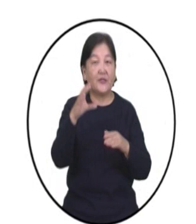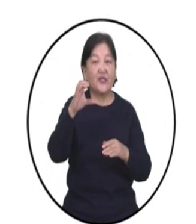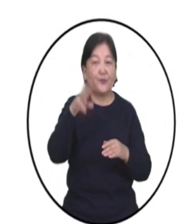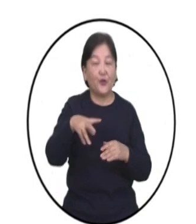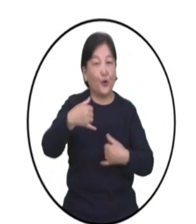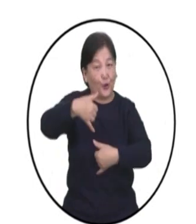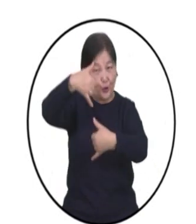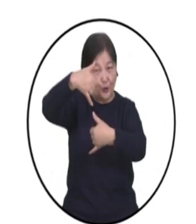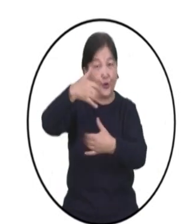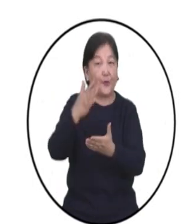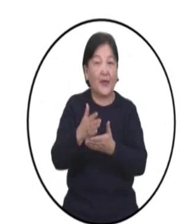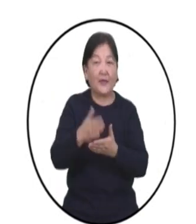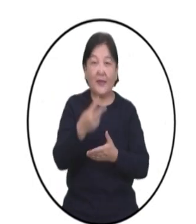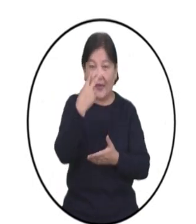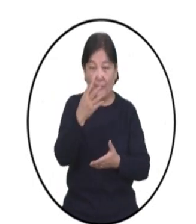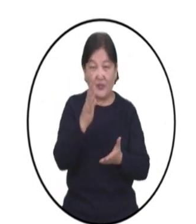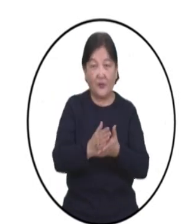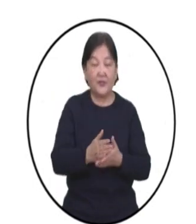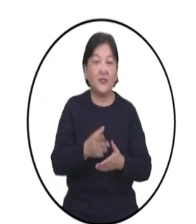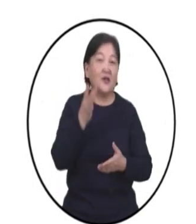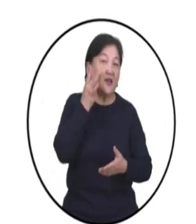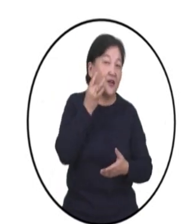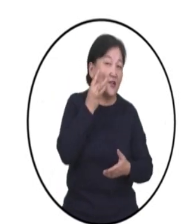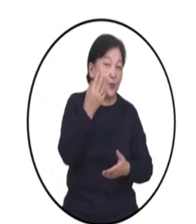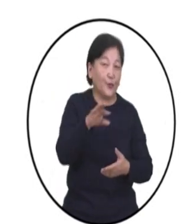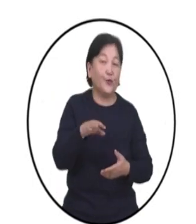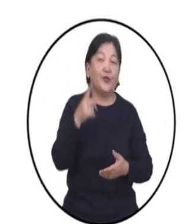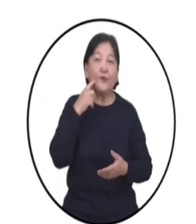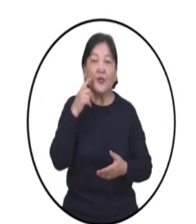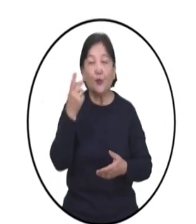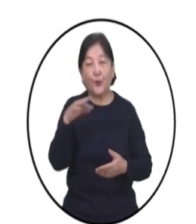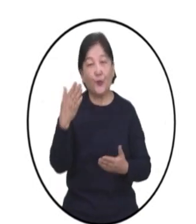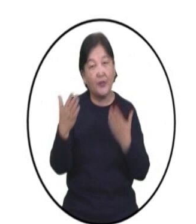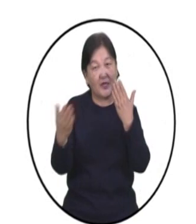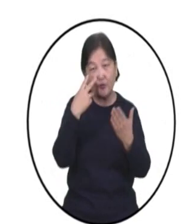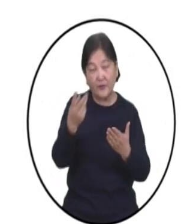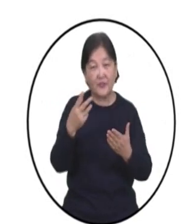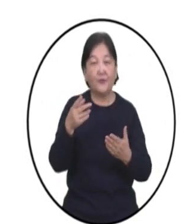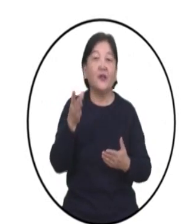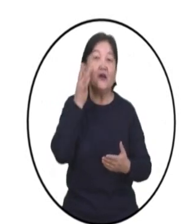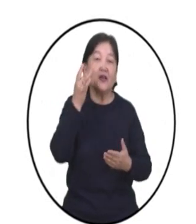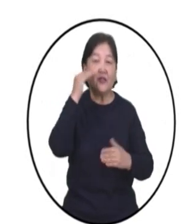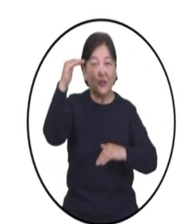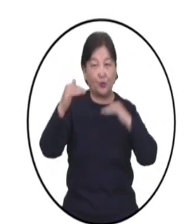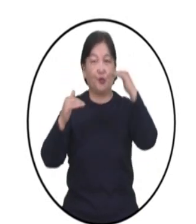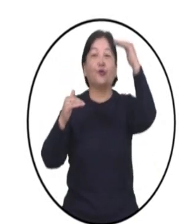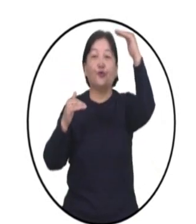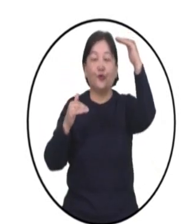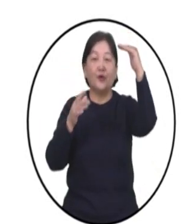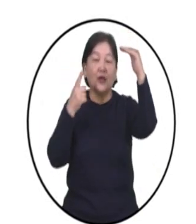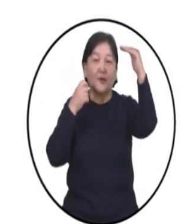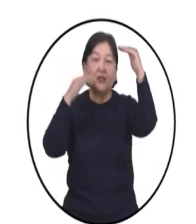хүүхэд бол ер нь бол охтуудаас илүү өндөр өсөлттэй байх нь энэ